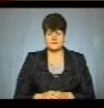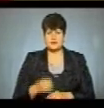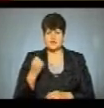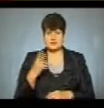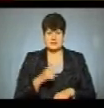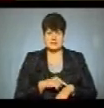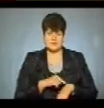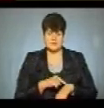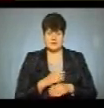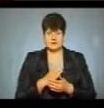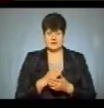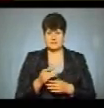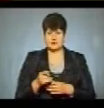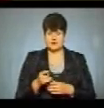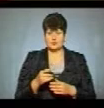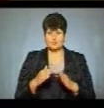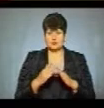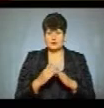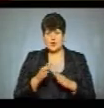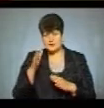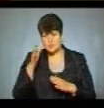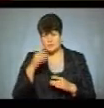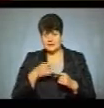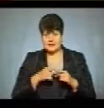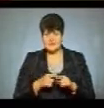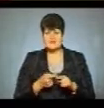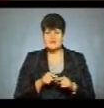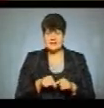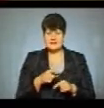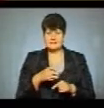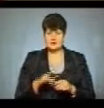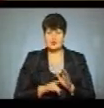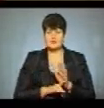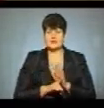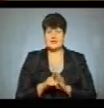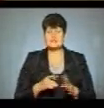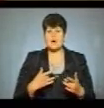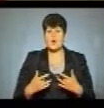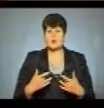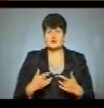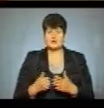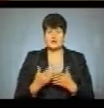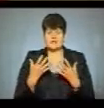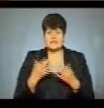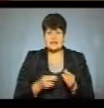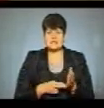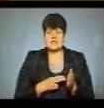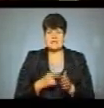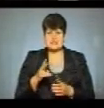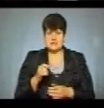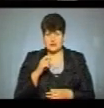14-та година, ми знаходимося у Тернопільському будинку науки і техніки. У ці хвилини тут розпочинається концерт до Дня залізничника